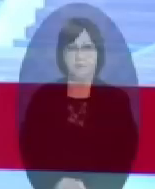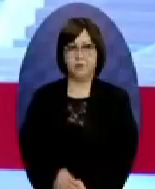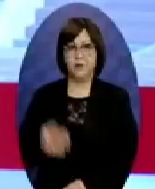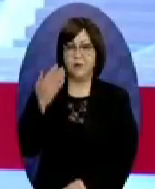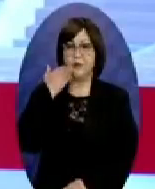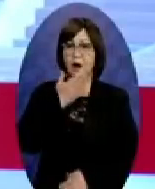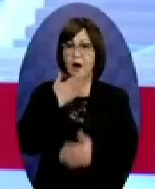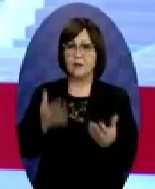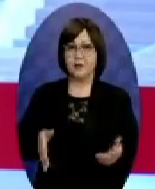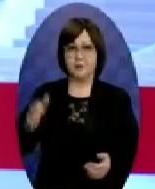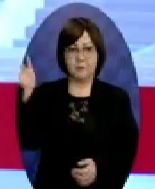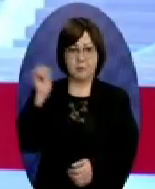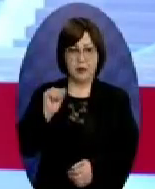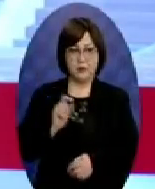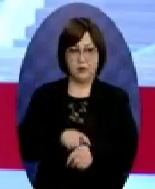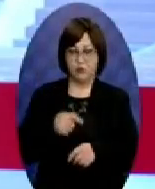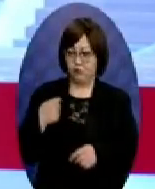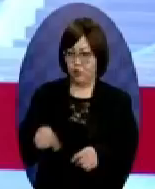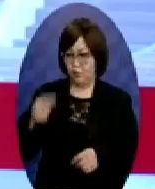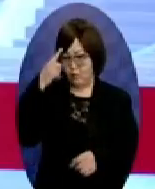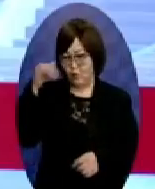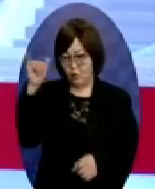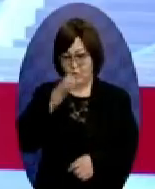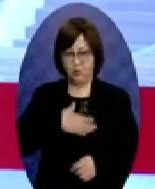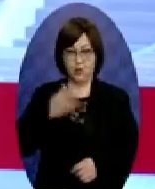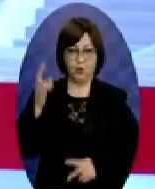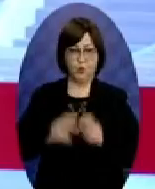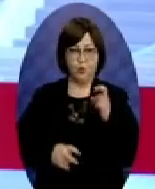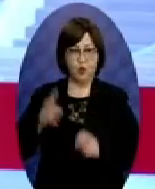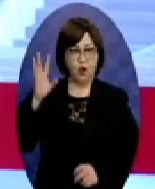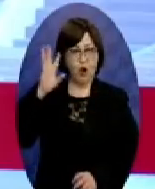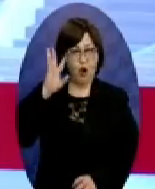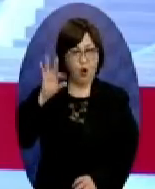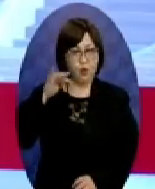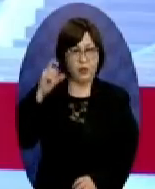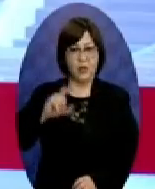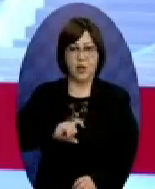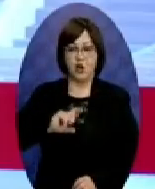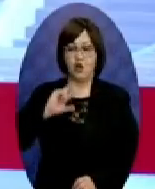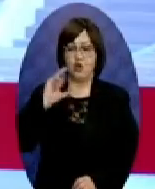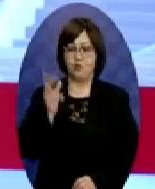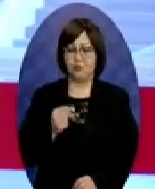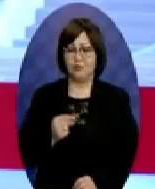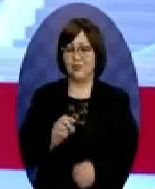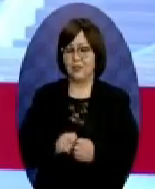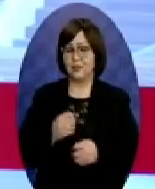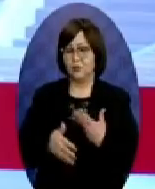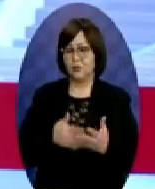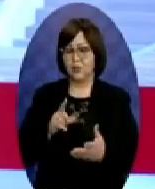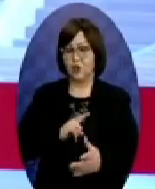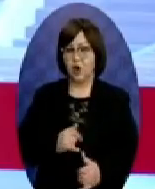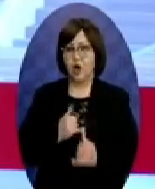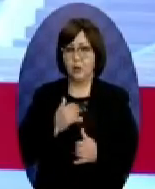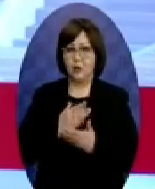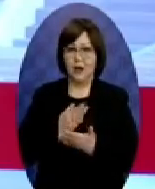Цагаан сарын баяр төхөж байгаа энэ үед үндэсний үйлдвэрлэгчд оюуны өмч эзэмшигчдийн эрхэ шиг хохирж байгаа жишээг бид цагийн хүрдийн хууль эргэцүүлэн болон гар хөндөж